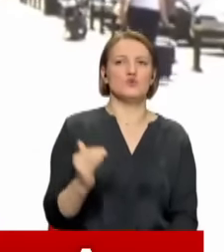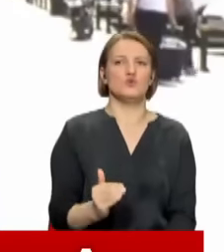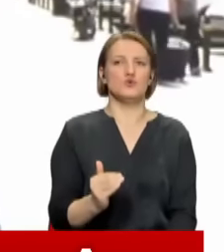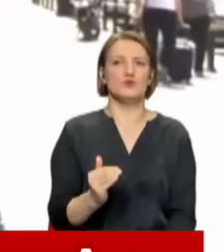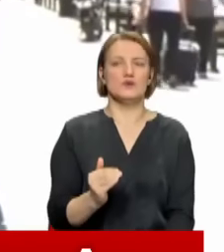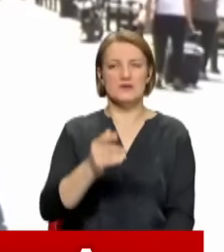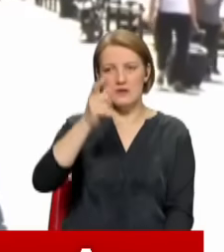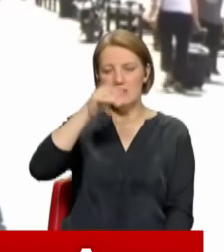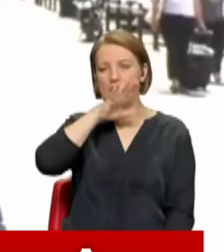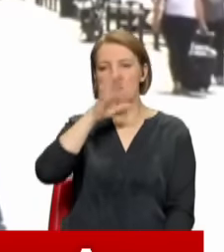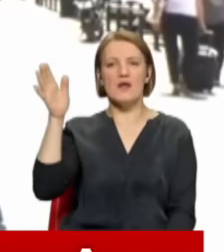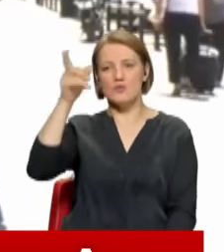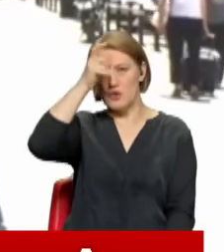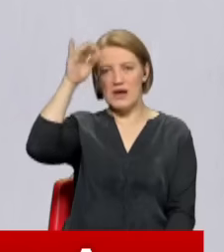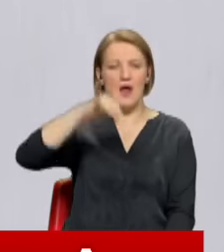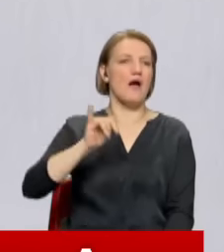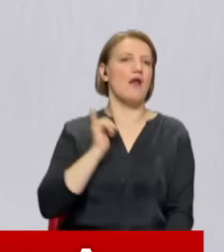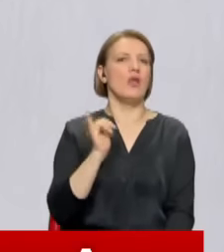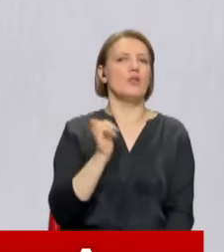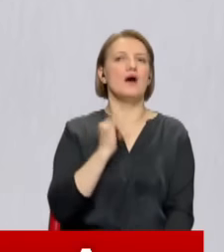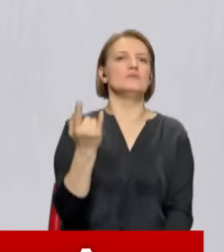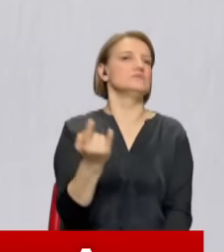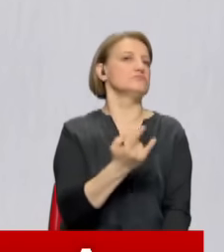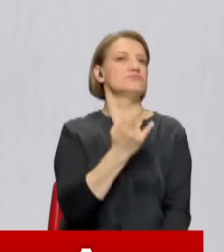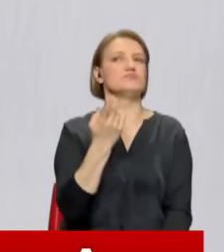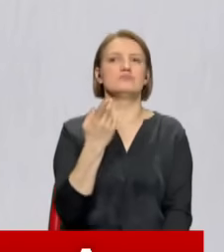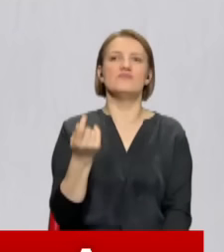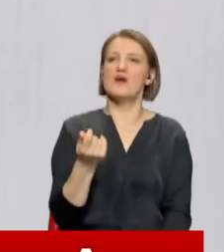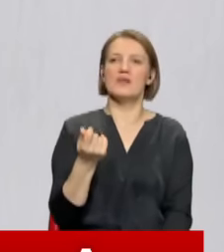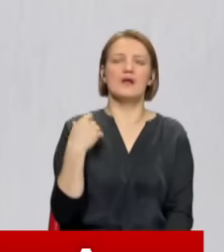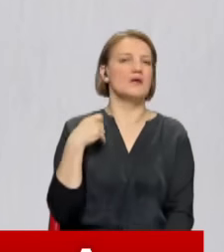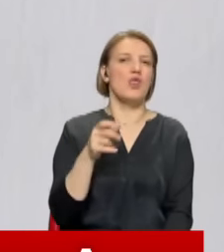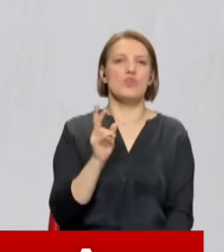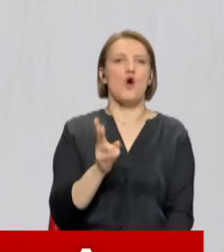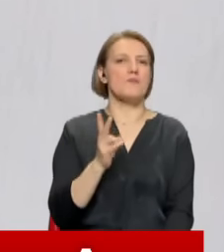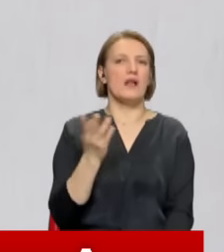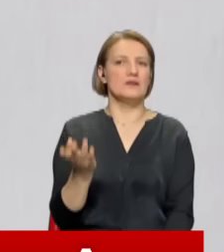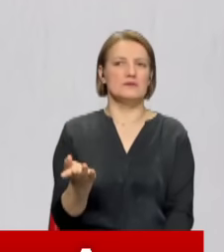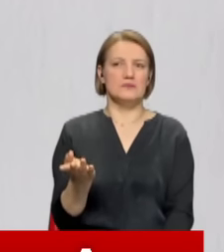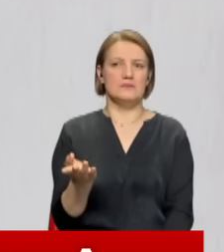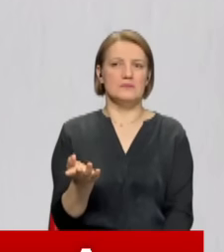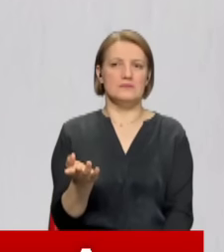dışından Türkiye'ye gelenler rahat bir seyahat edebiliyor. Fiyatlar yani yine normal yani.